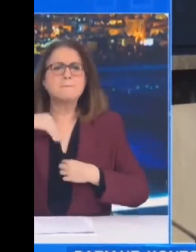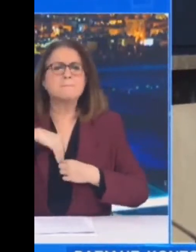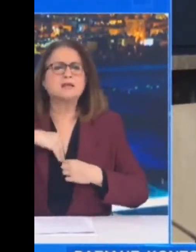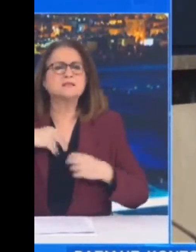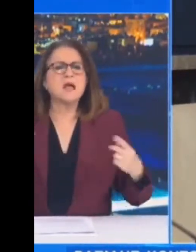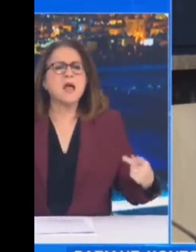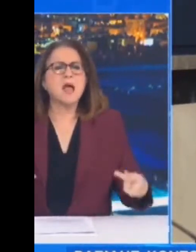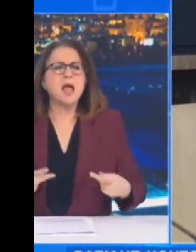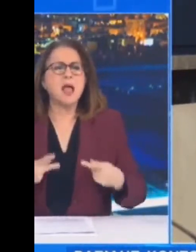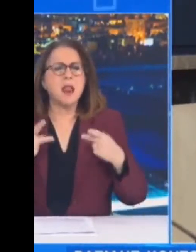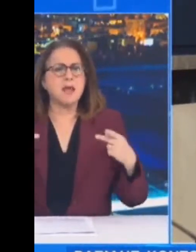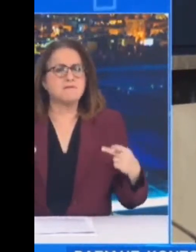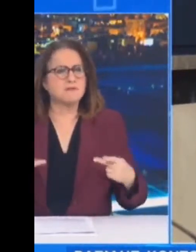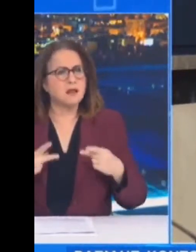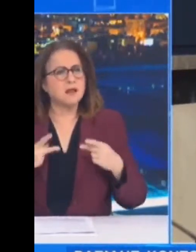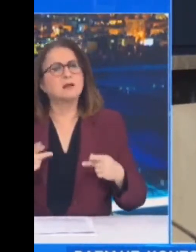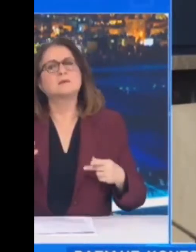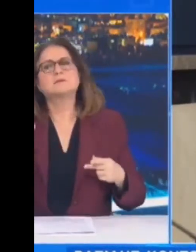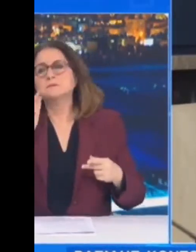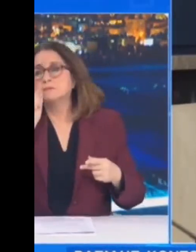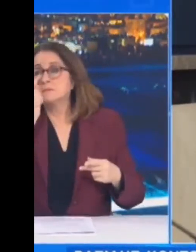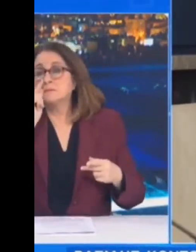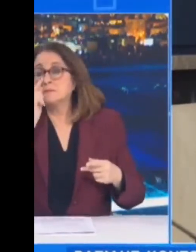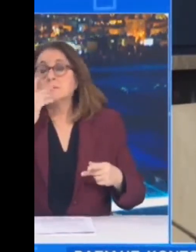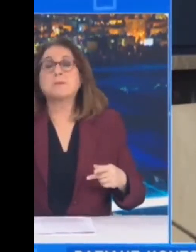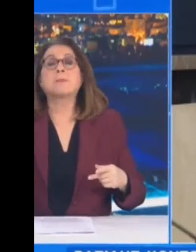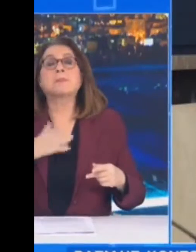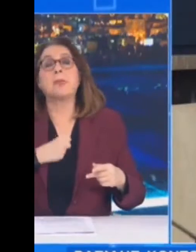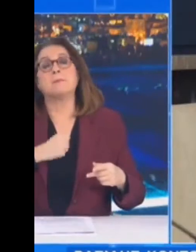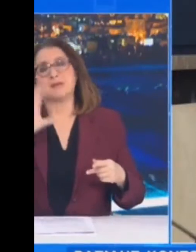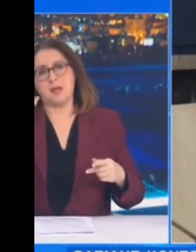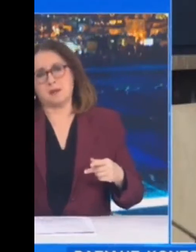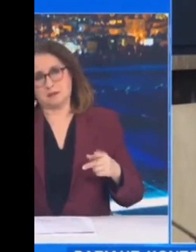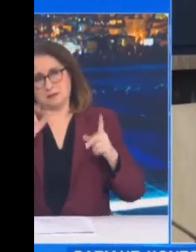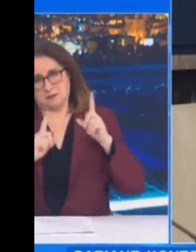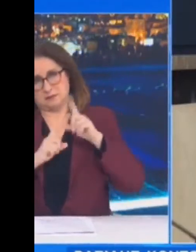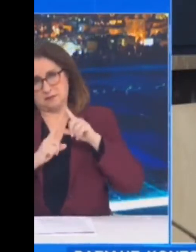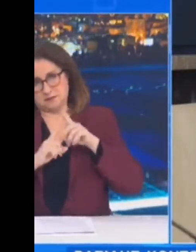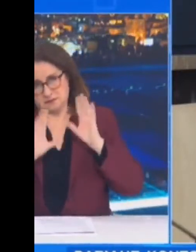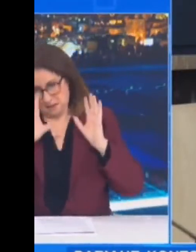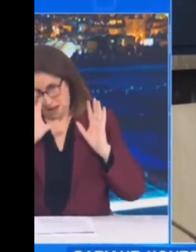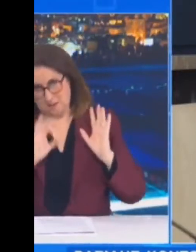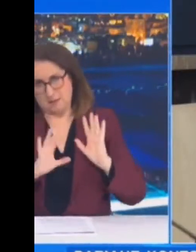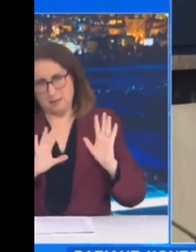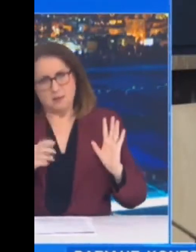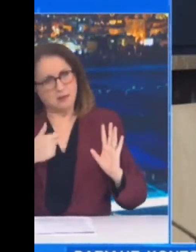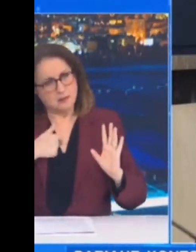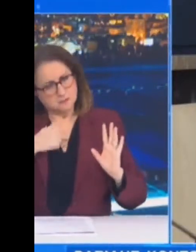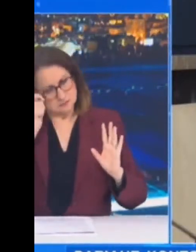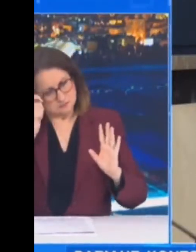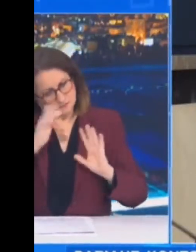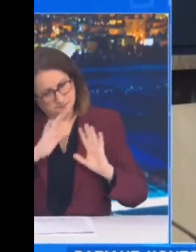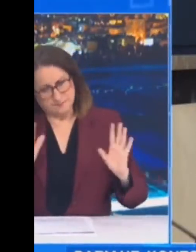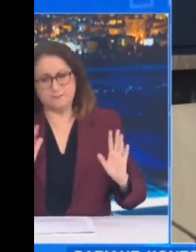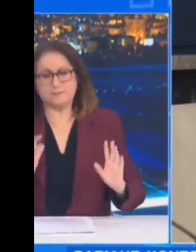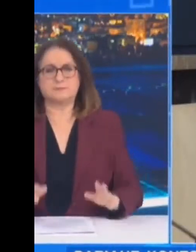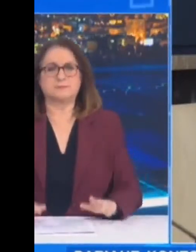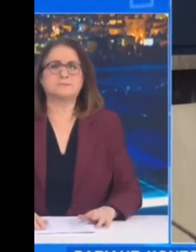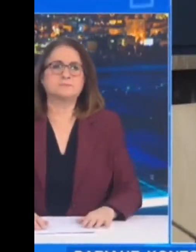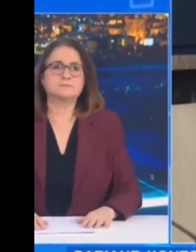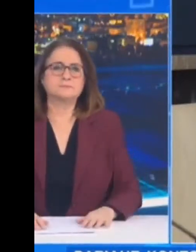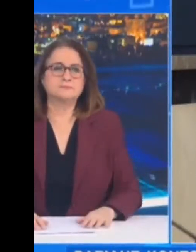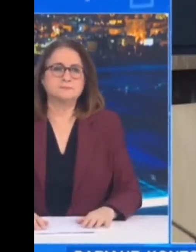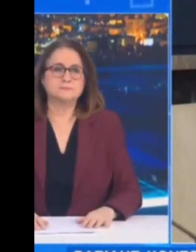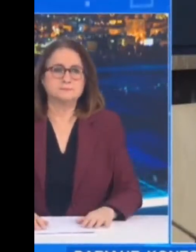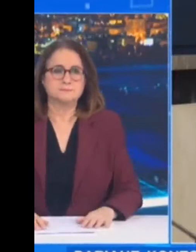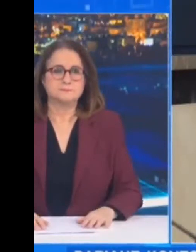προφανώς είναι εξαιρετικά λιγότερο μεταδοτικοί, μπορεί να μην ανιχνευθούν. Αυτό λοιπόν έχει σαν συνέπεια να